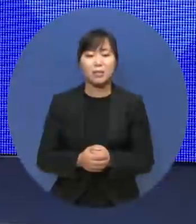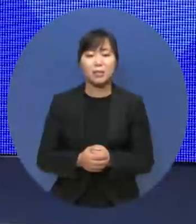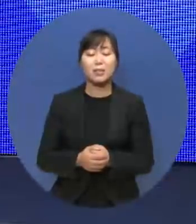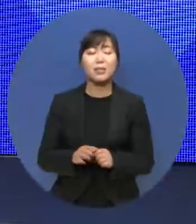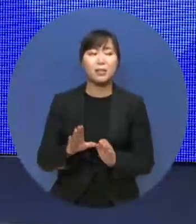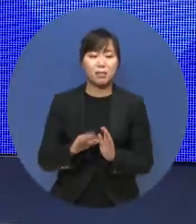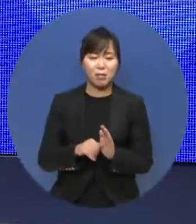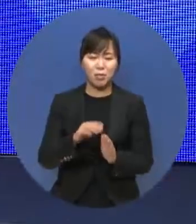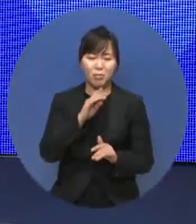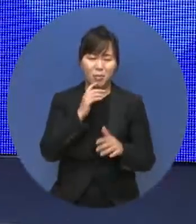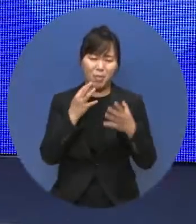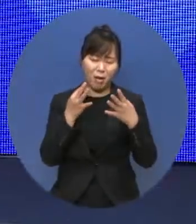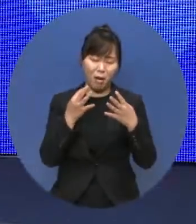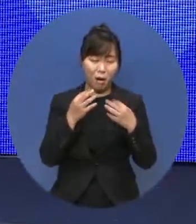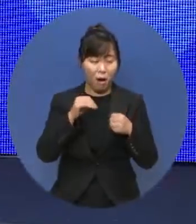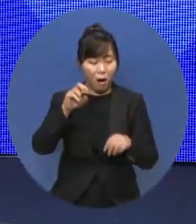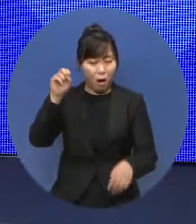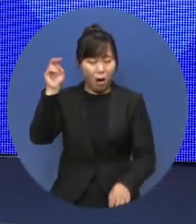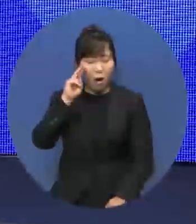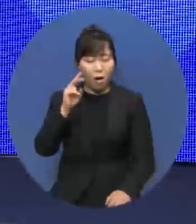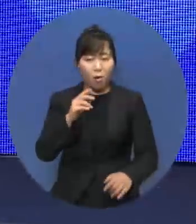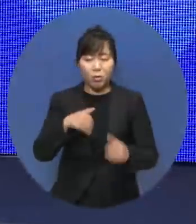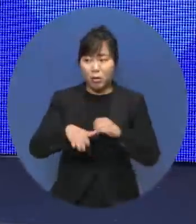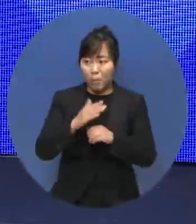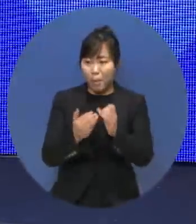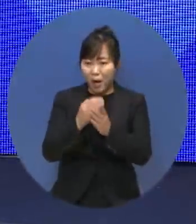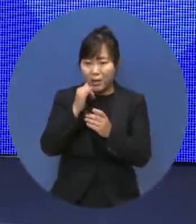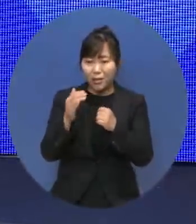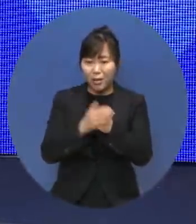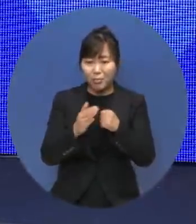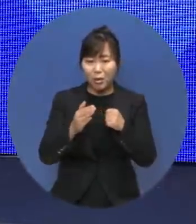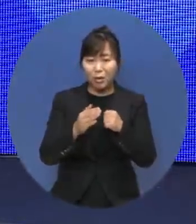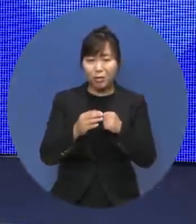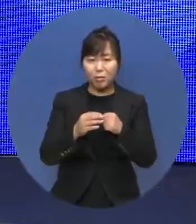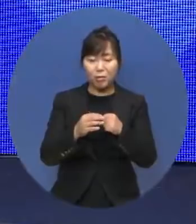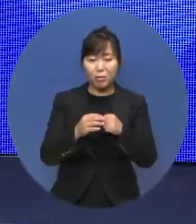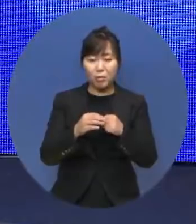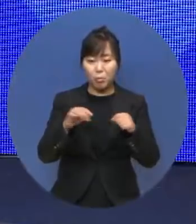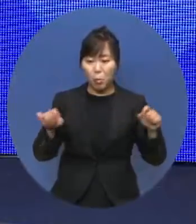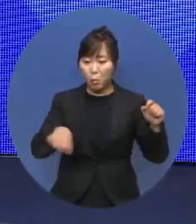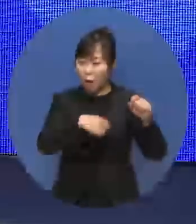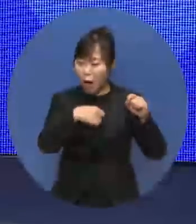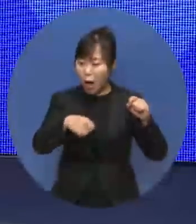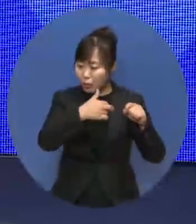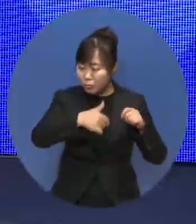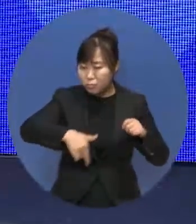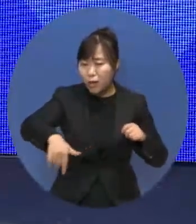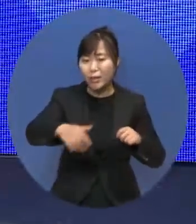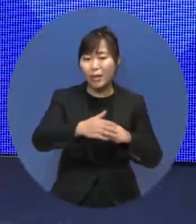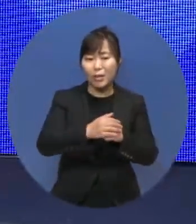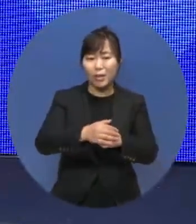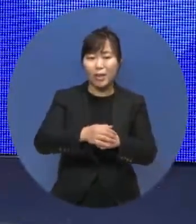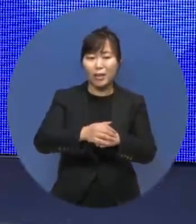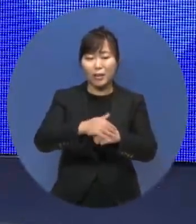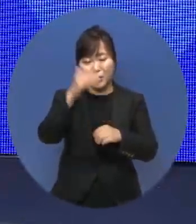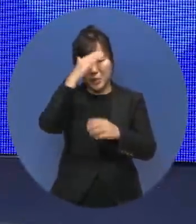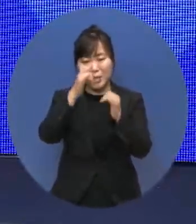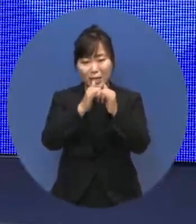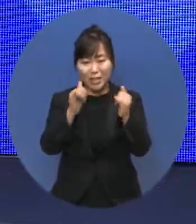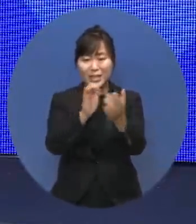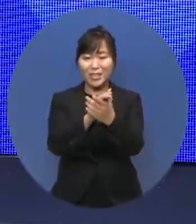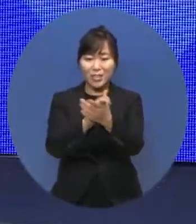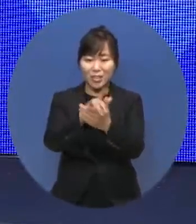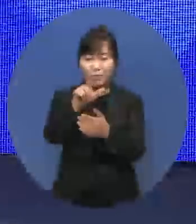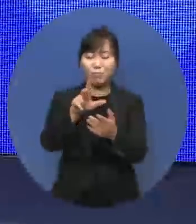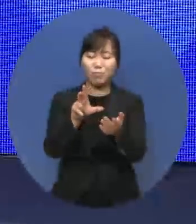날 너무 많은 돌발 상황들이 발생해서 연주자가 무대에서 내려온다든지 객석에서 관객석에 있는 장애